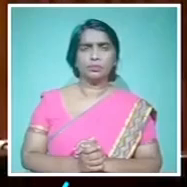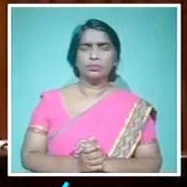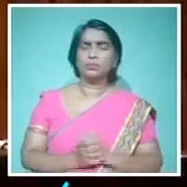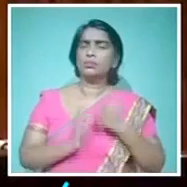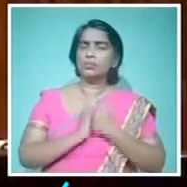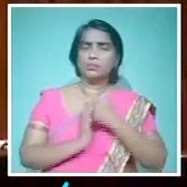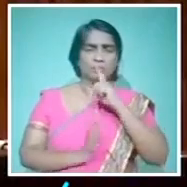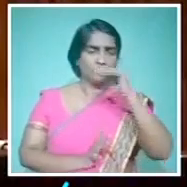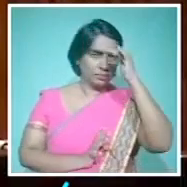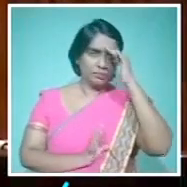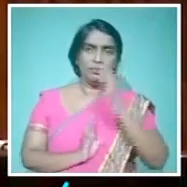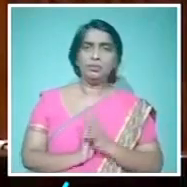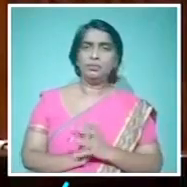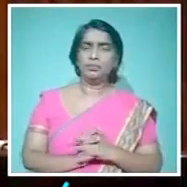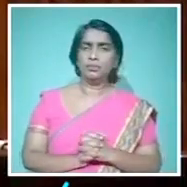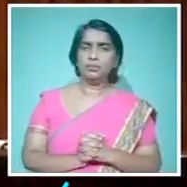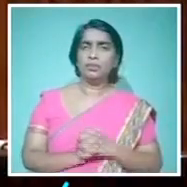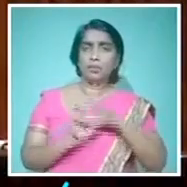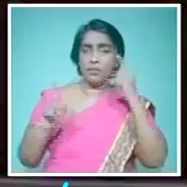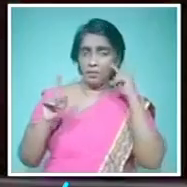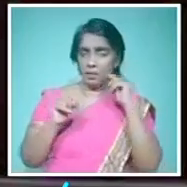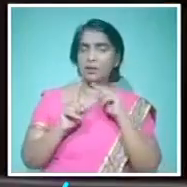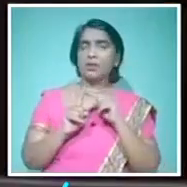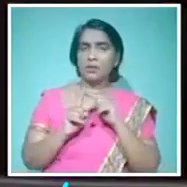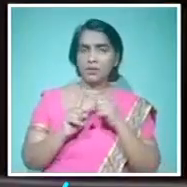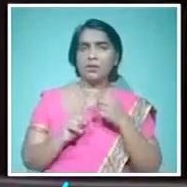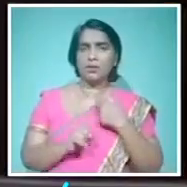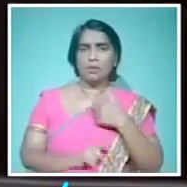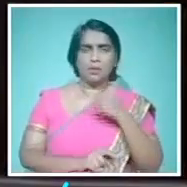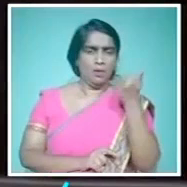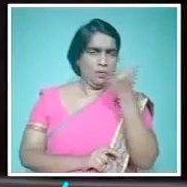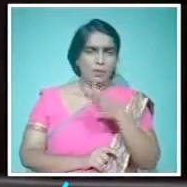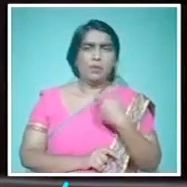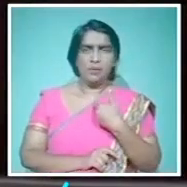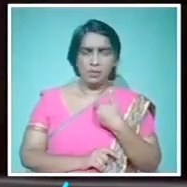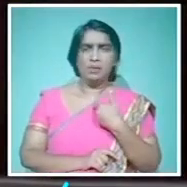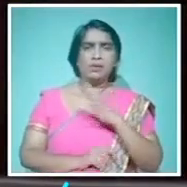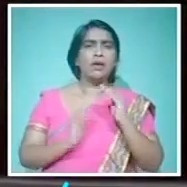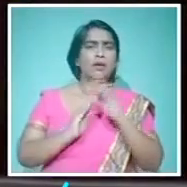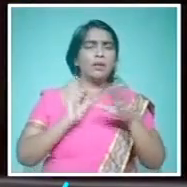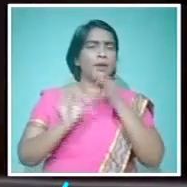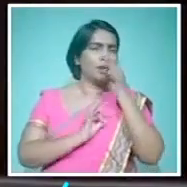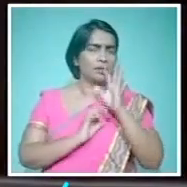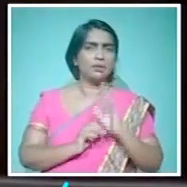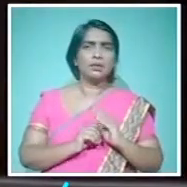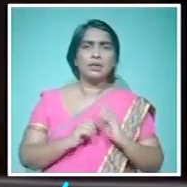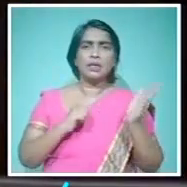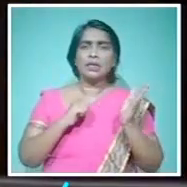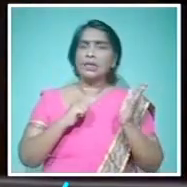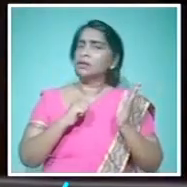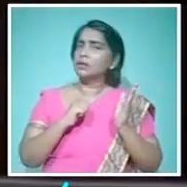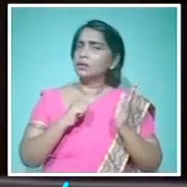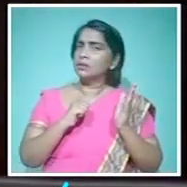गरु कथानायक तुमने मे कारण अभी तरे हिलादा कि अरे गमे कथावत्तीनवा यकड़ मल्लट प